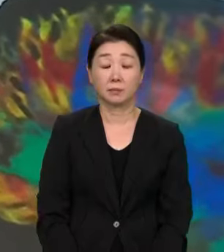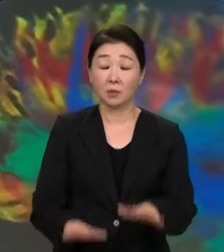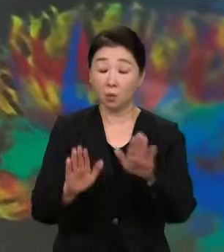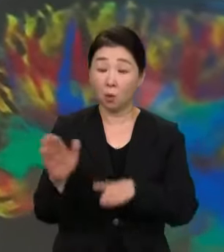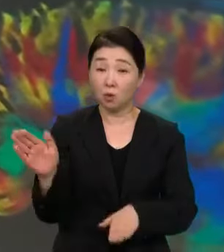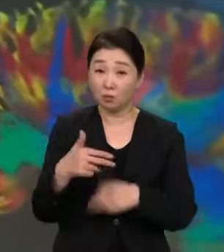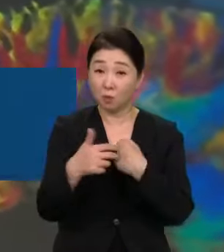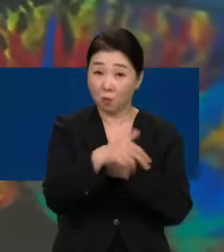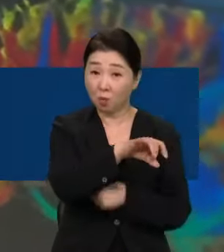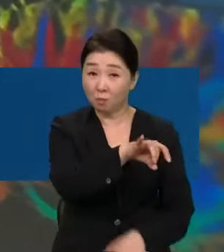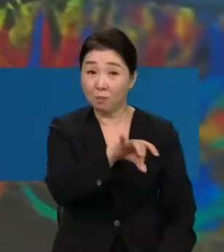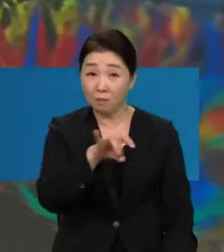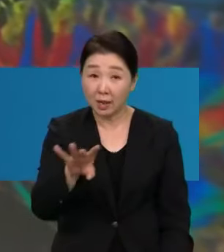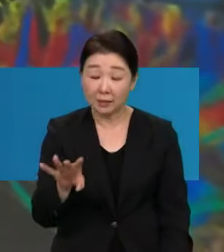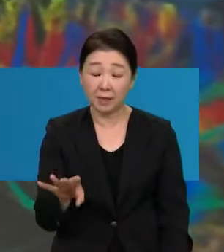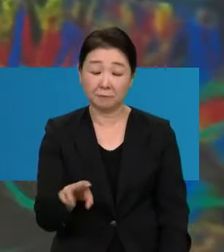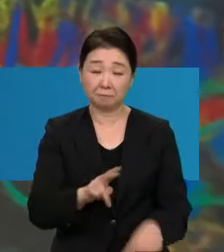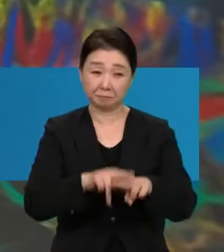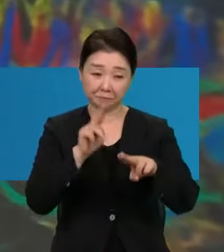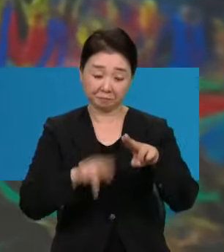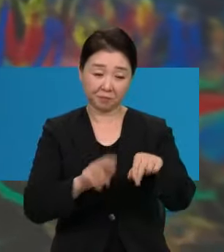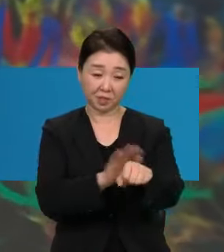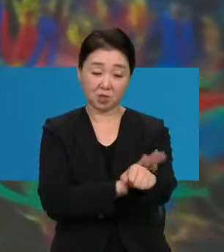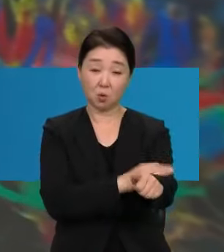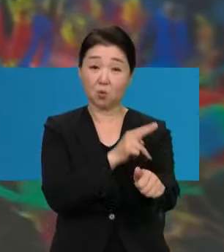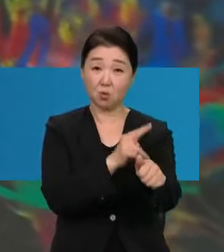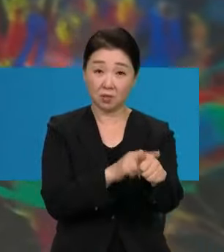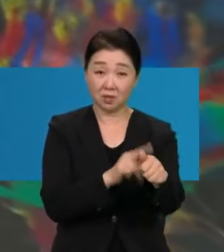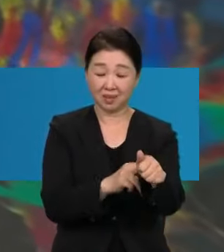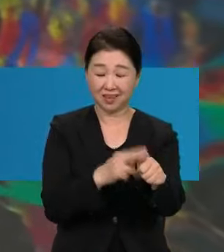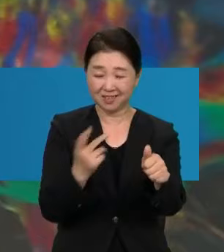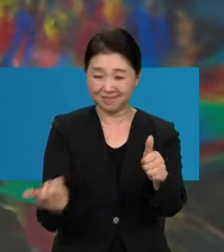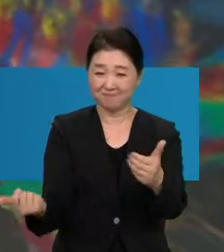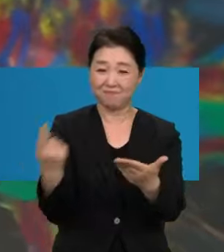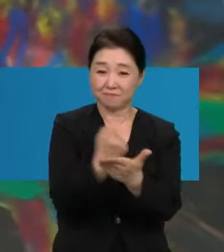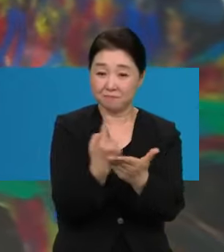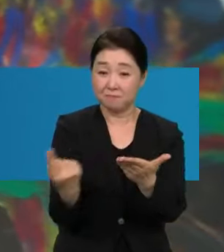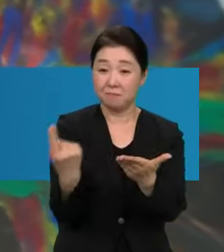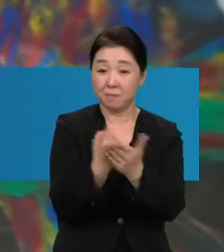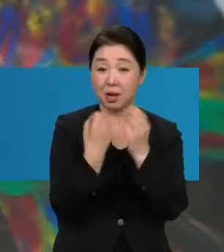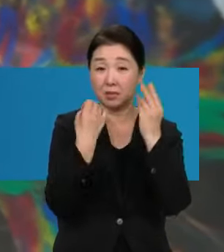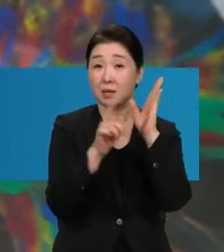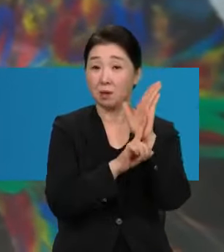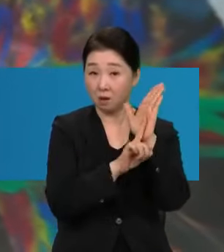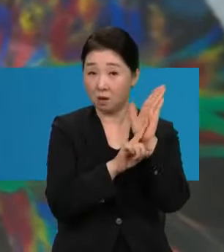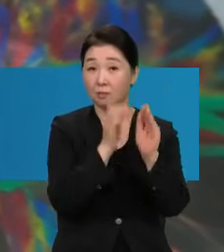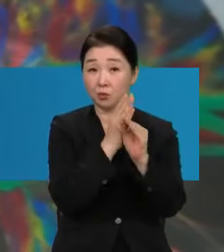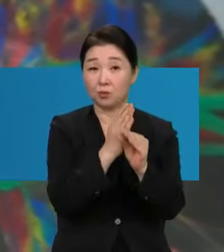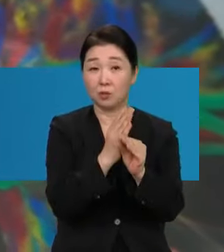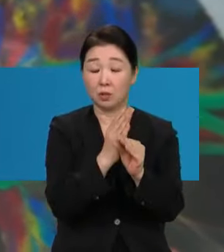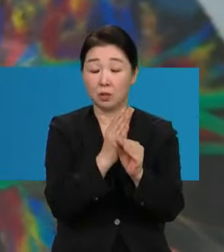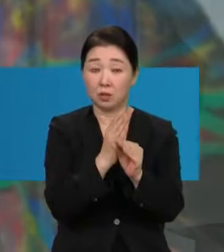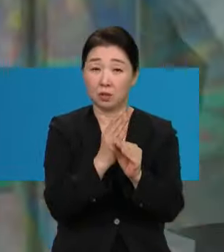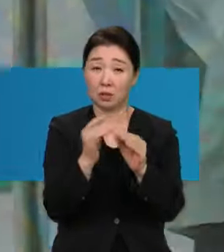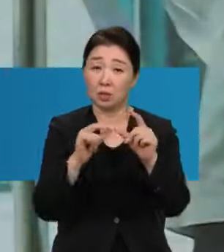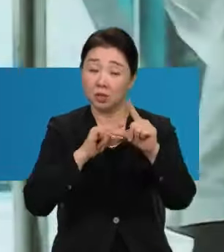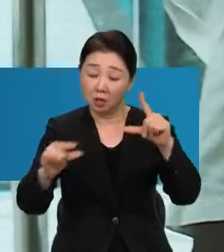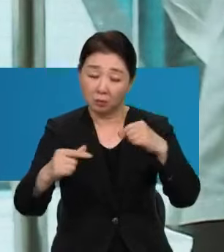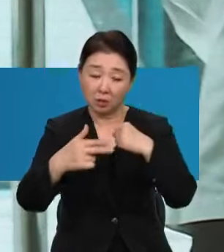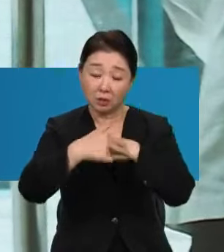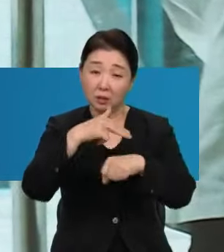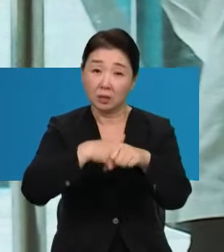오늘부터 각 병원마다 사직 처리한 전공의의 빈자리를 채울 새 전공의를 뽑습니다. 그런데 일부 의대